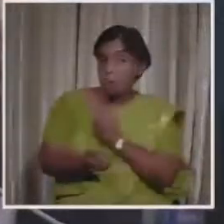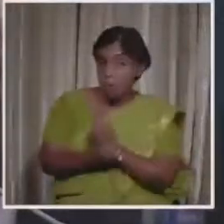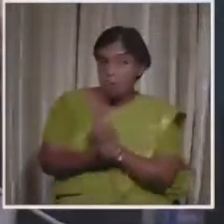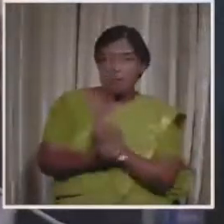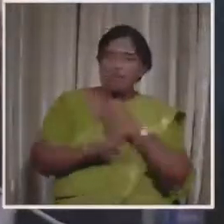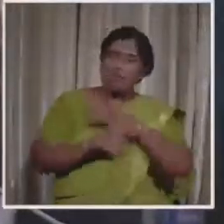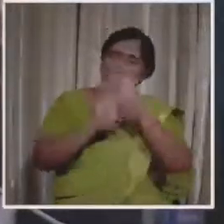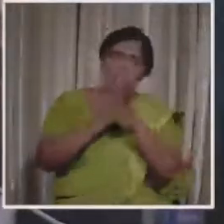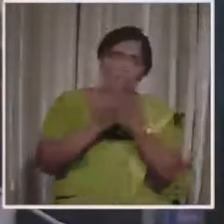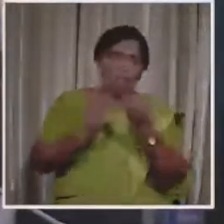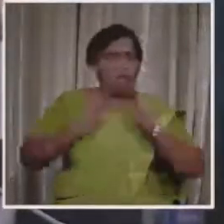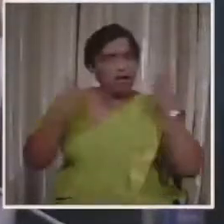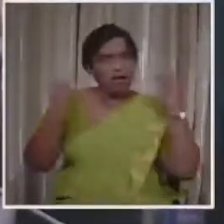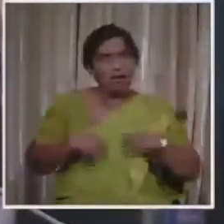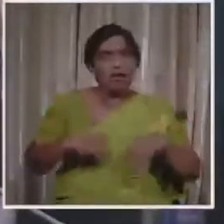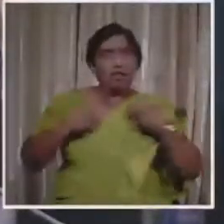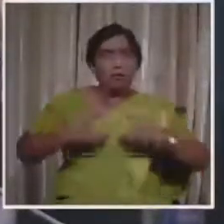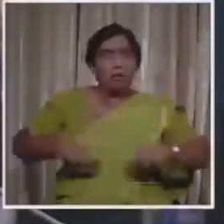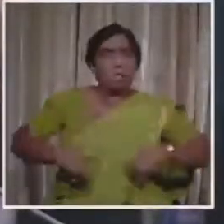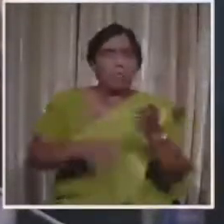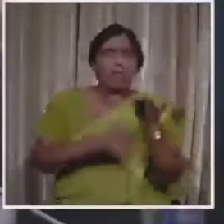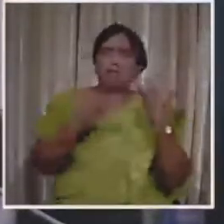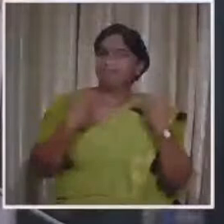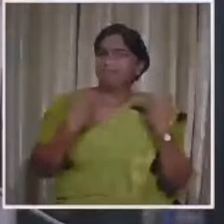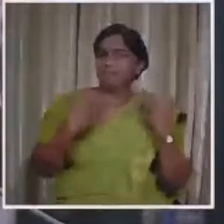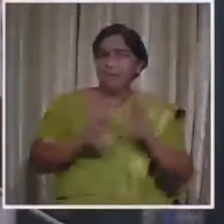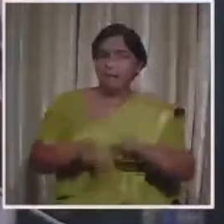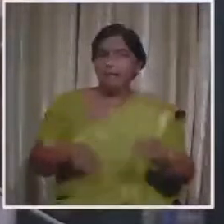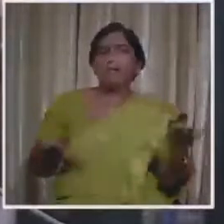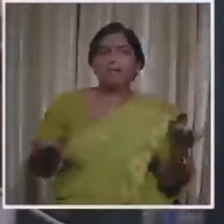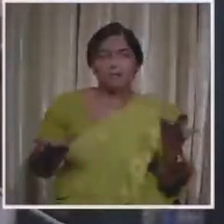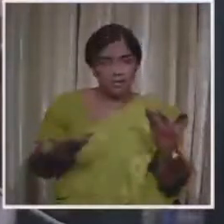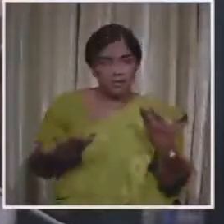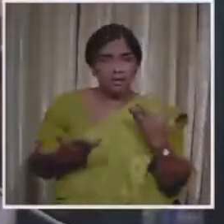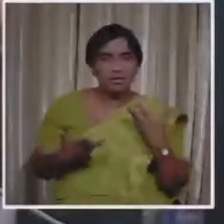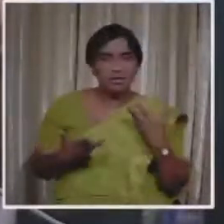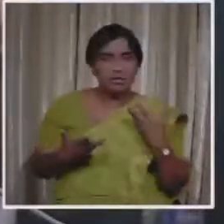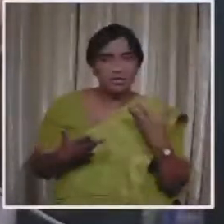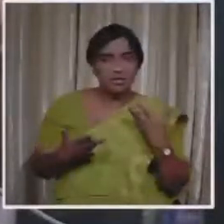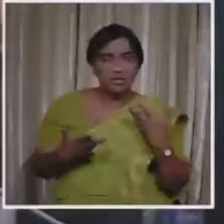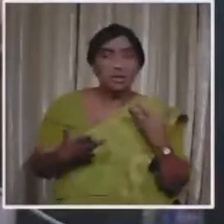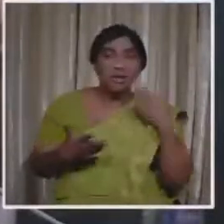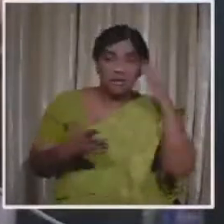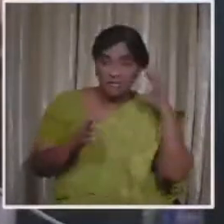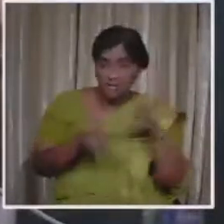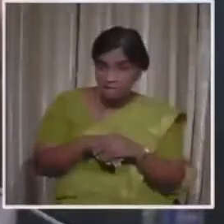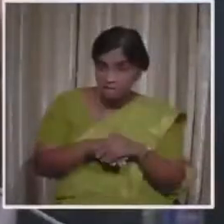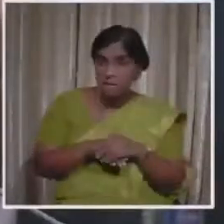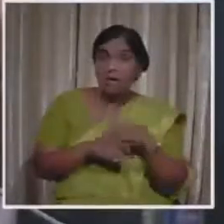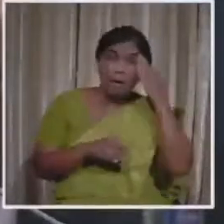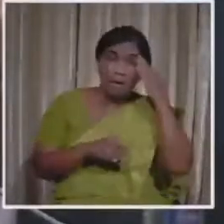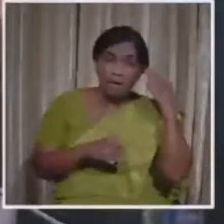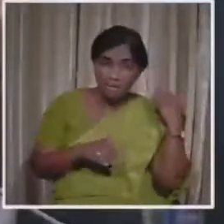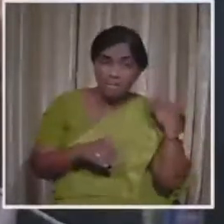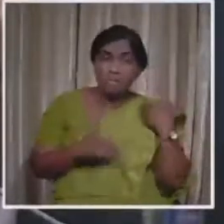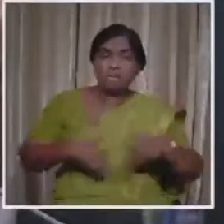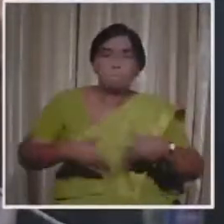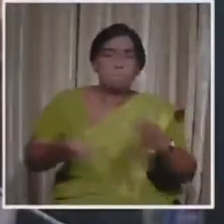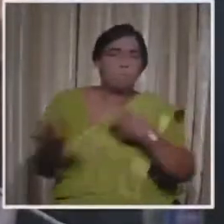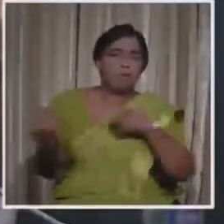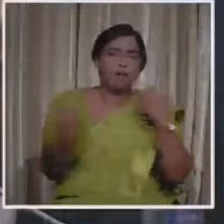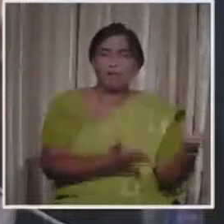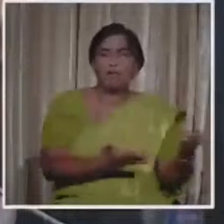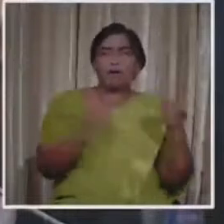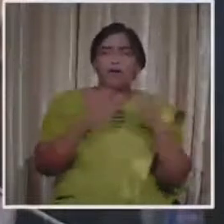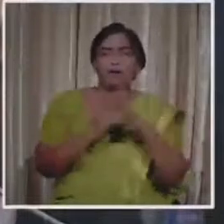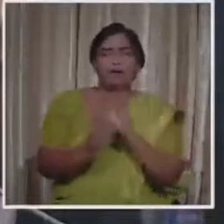වෙන්න දෙයක් නැහැ. මං අද මහපාරට වැටලා ඉවරයි. මගේ දරුවෝ දෙන්නත් මගේ බිරිඳත් මගේ අම්මත් මහපාරට වැටලා ඉවරයි. මේ